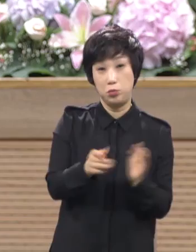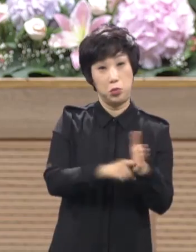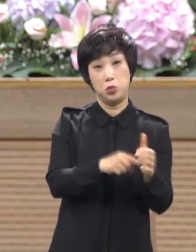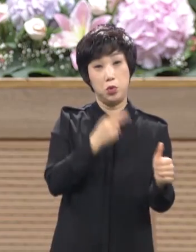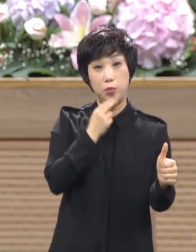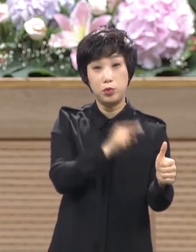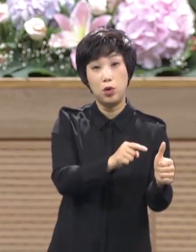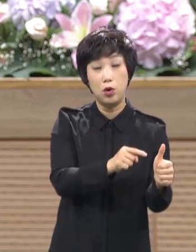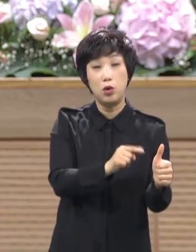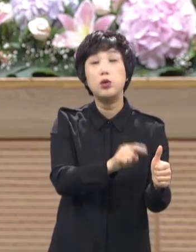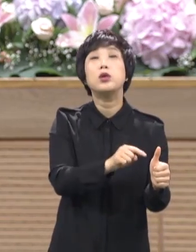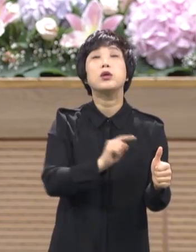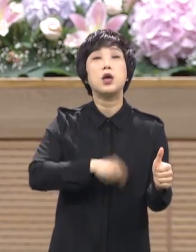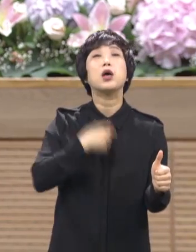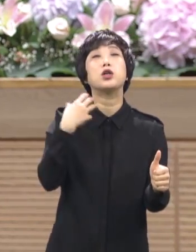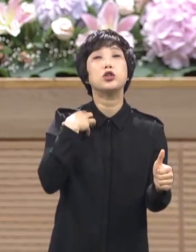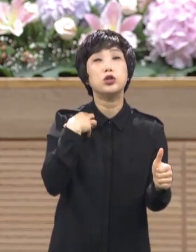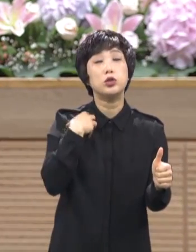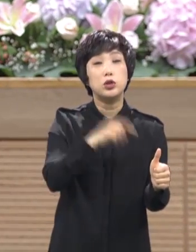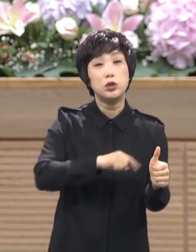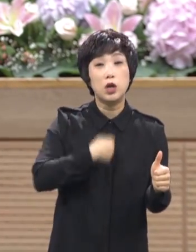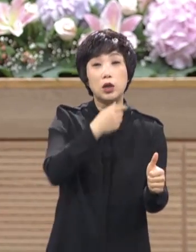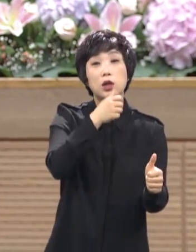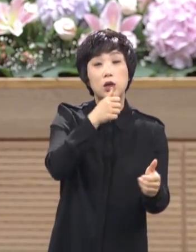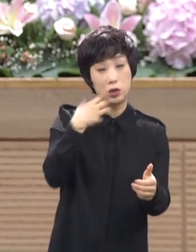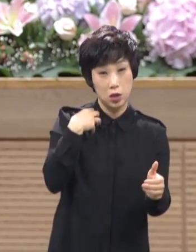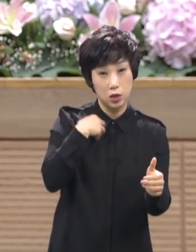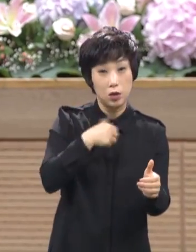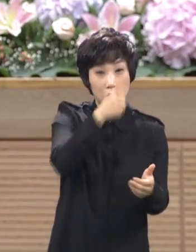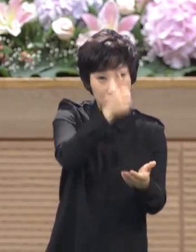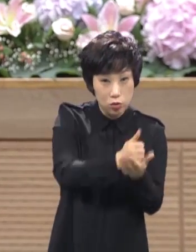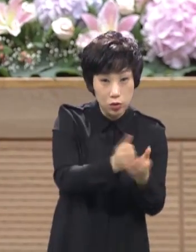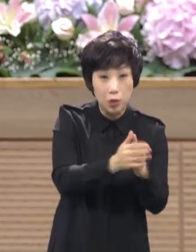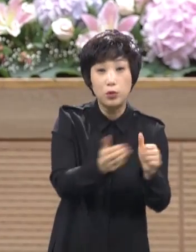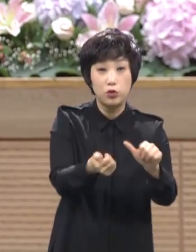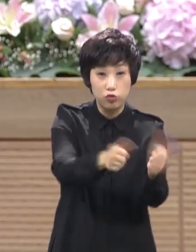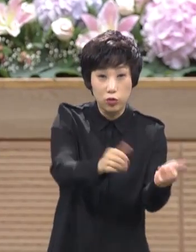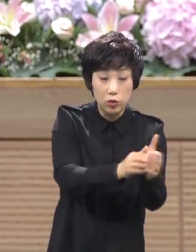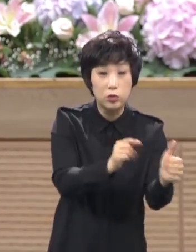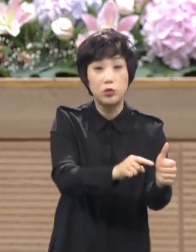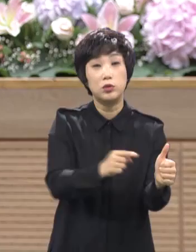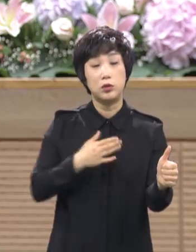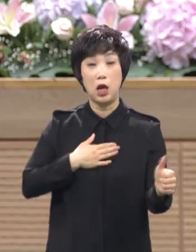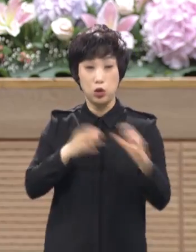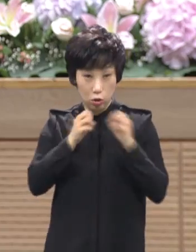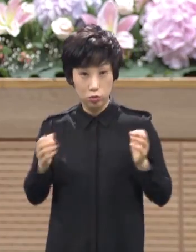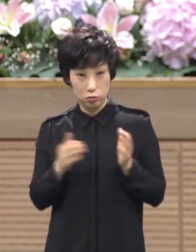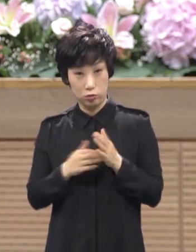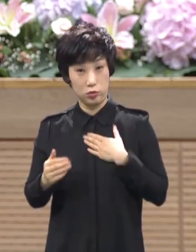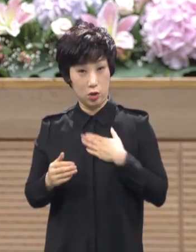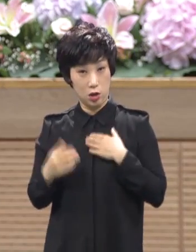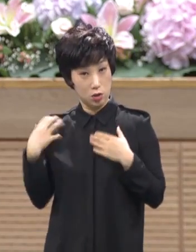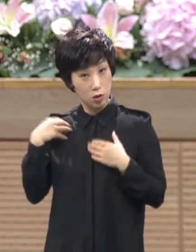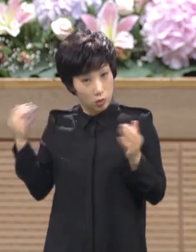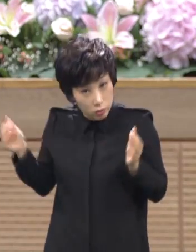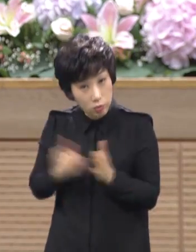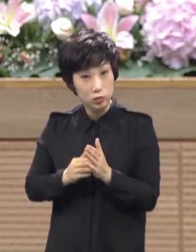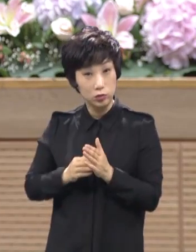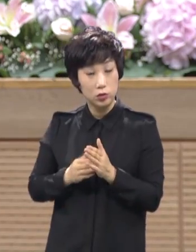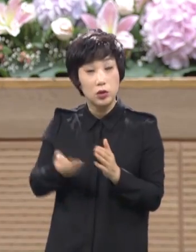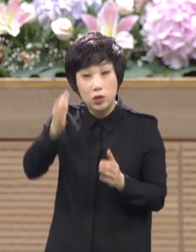믿었다면 자기 죄로 죽거니와 너는 전했으니 사명을 다했다 이 말이오.